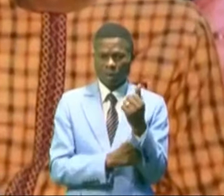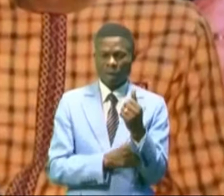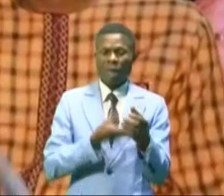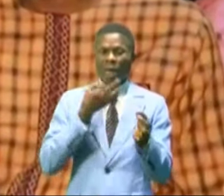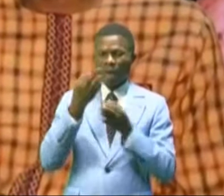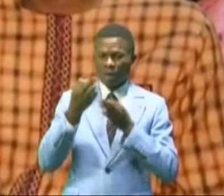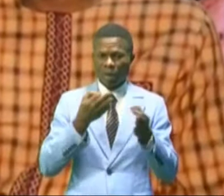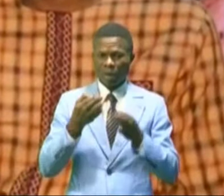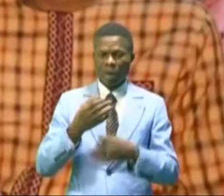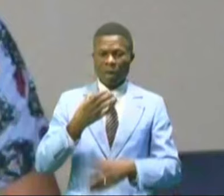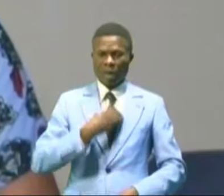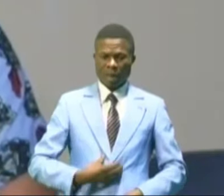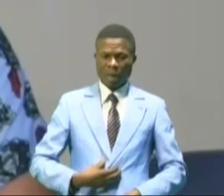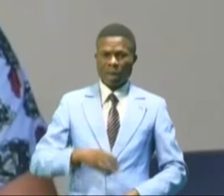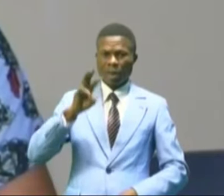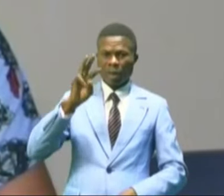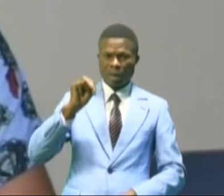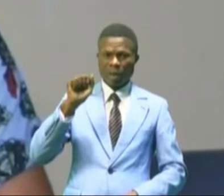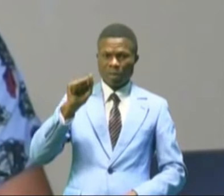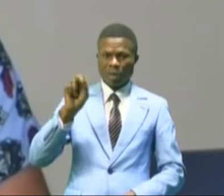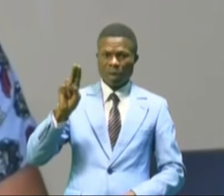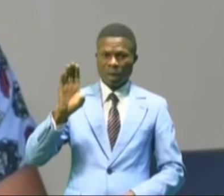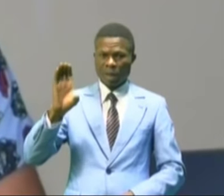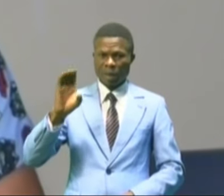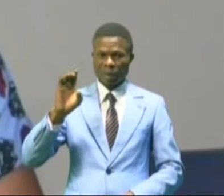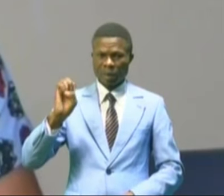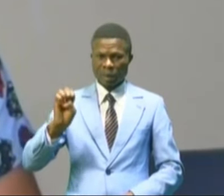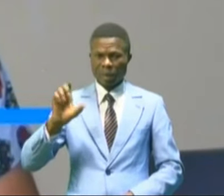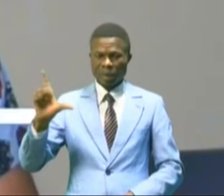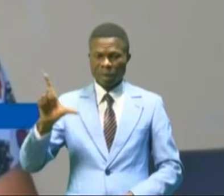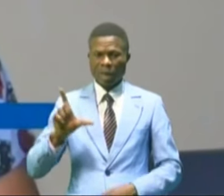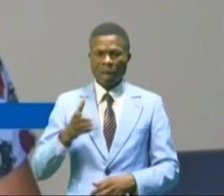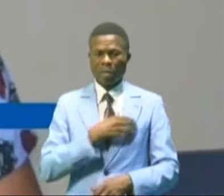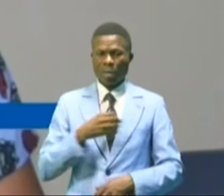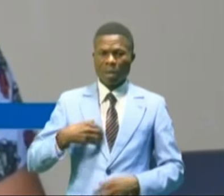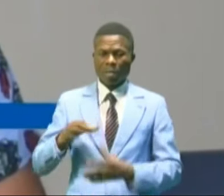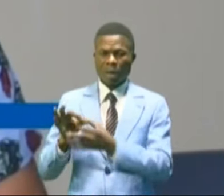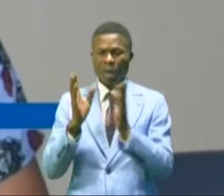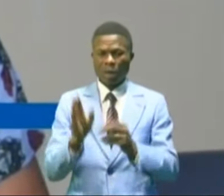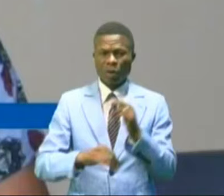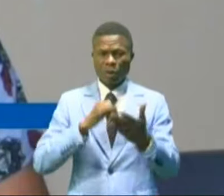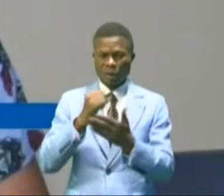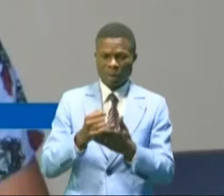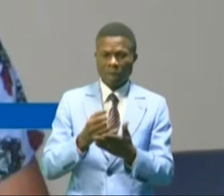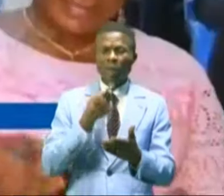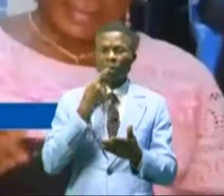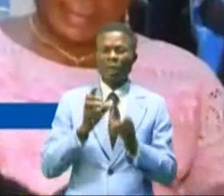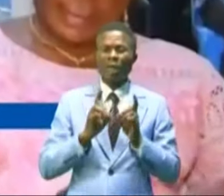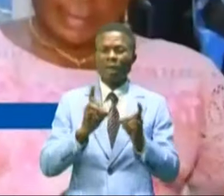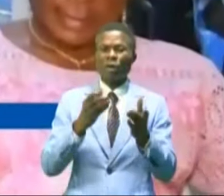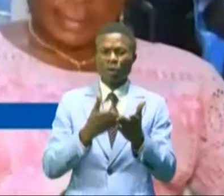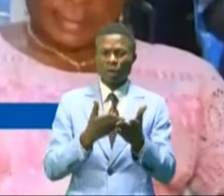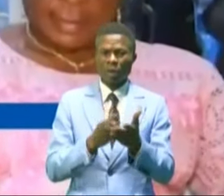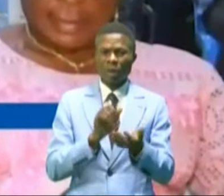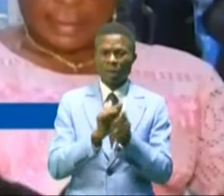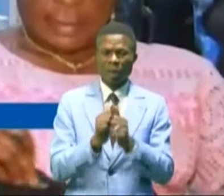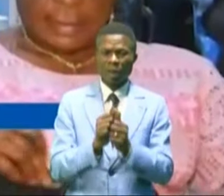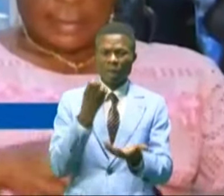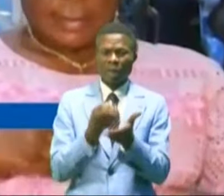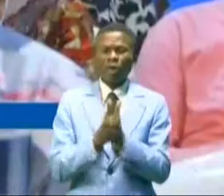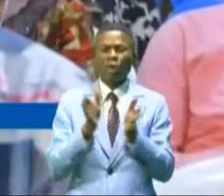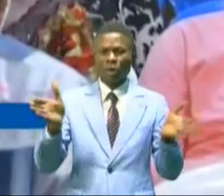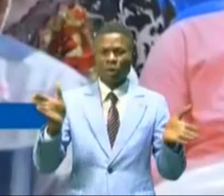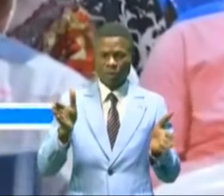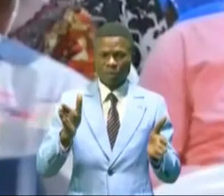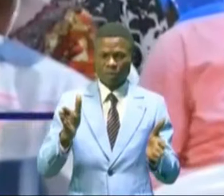marteler, maître Marceline Mouchouachoua, coordonnatrice du projet, dans son mot des circonstances sur l'économie générale